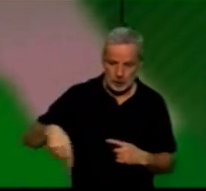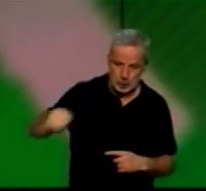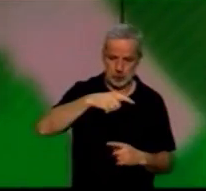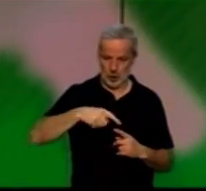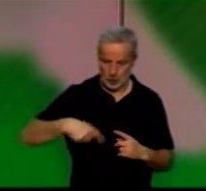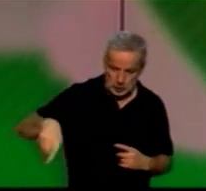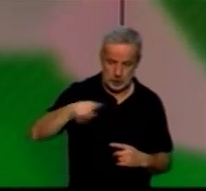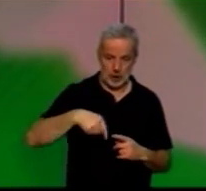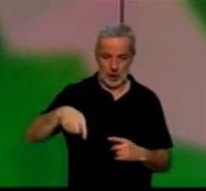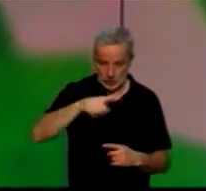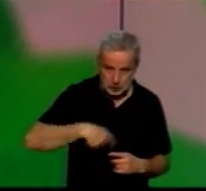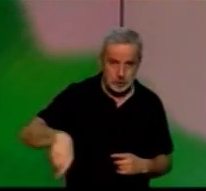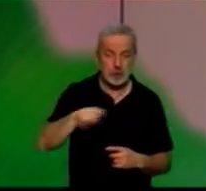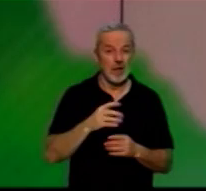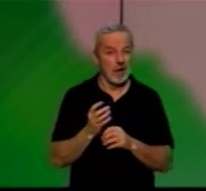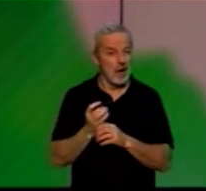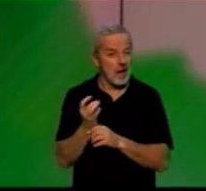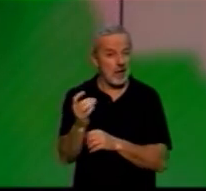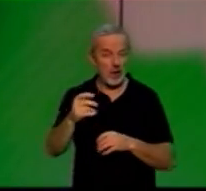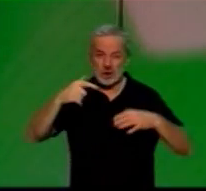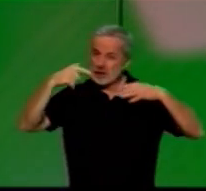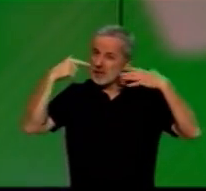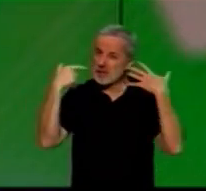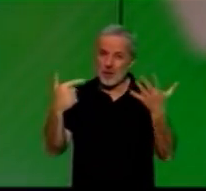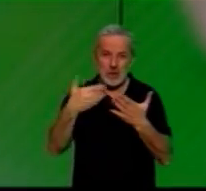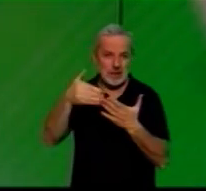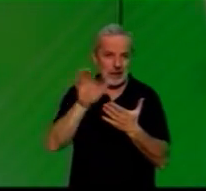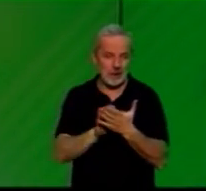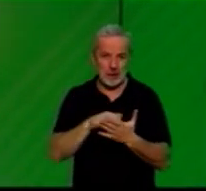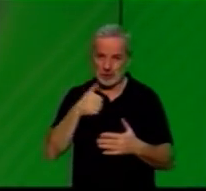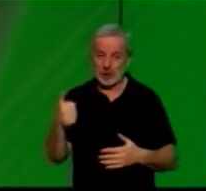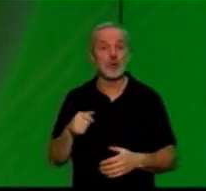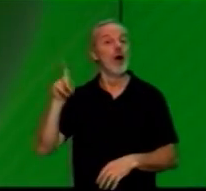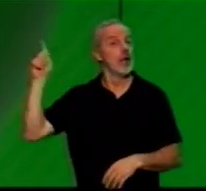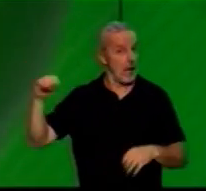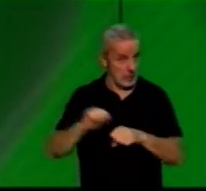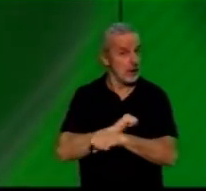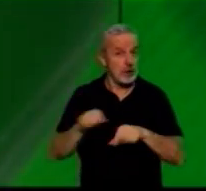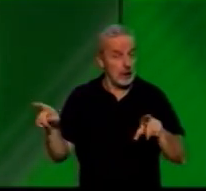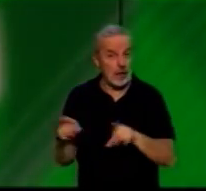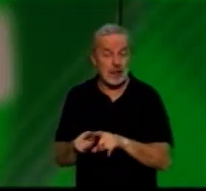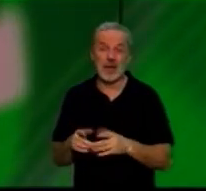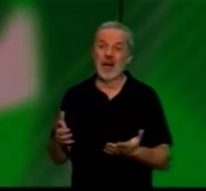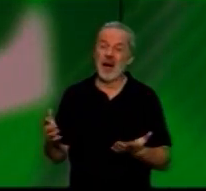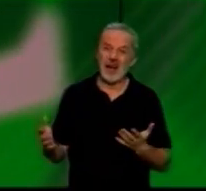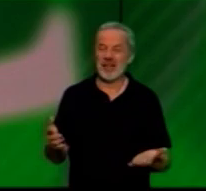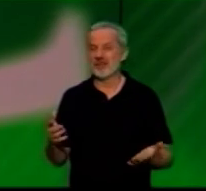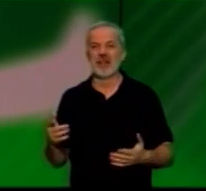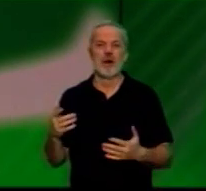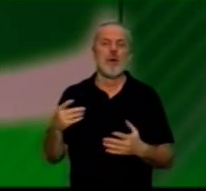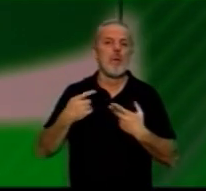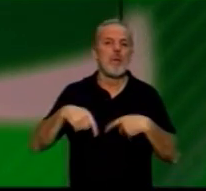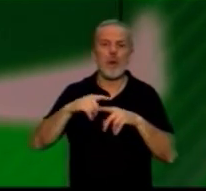200 metrech se jede až 70 km rychlostí. Říkám, že na silnici taky. Ale z pohoda diváka si myslím, že ta